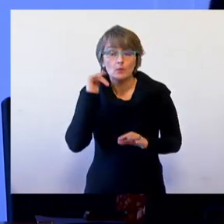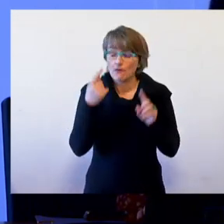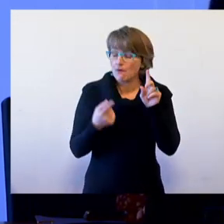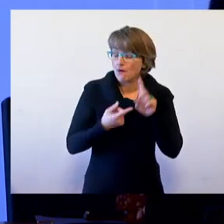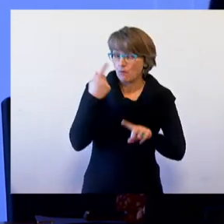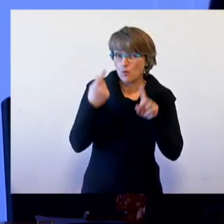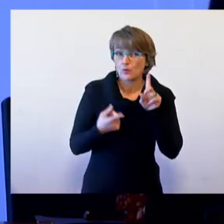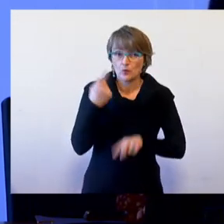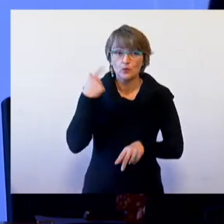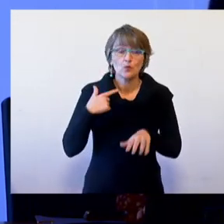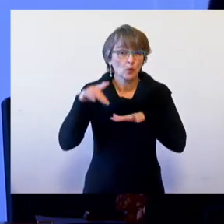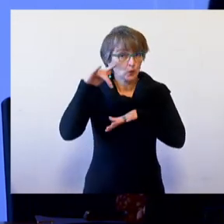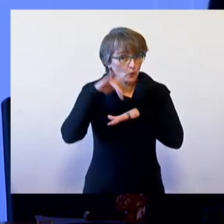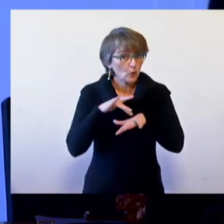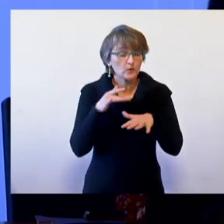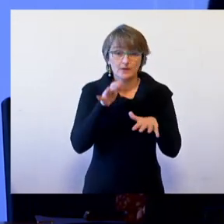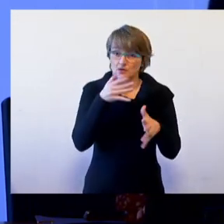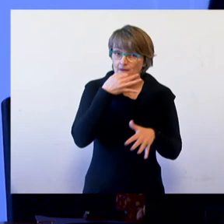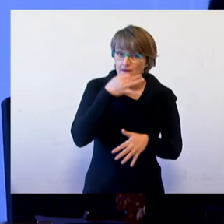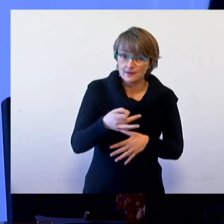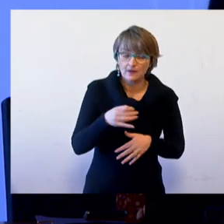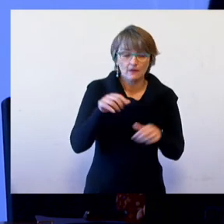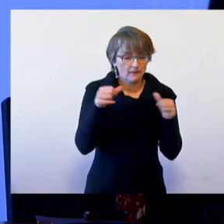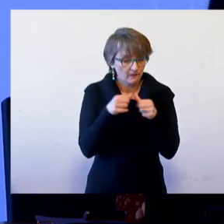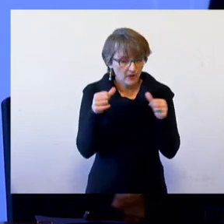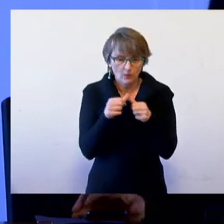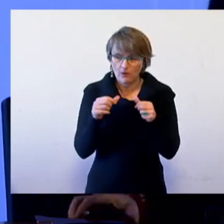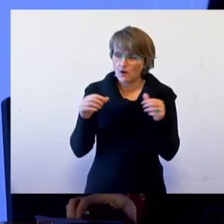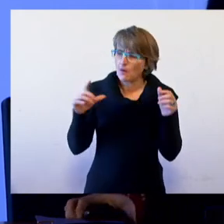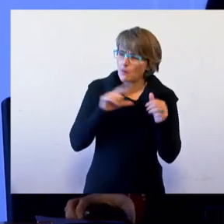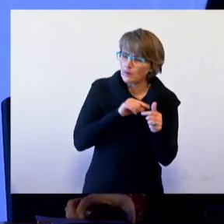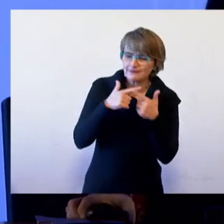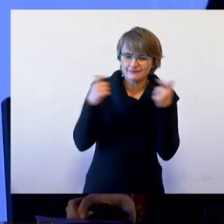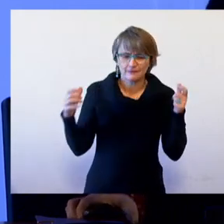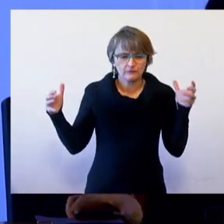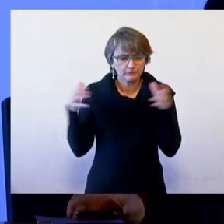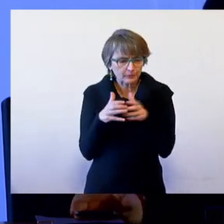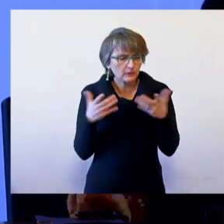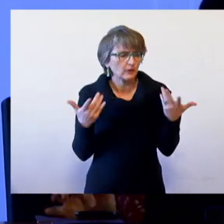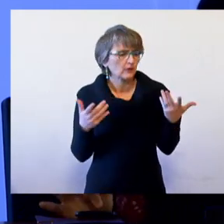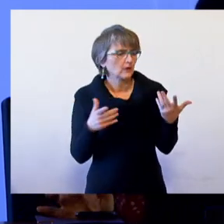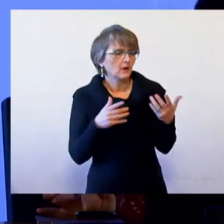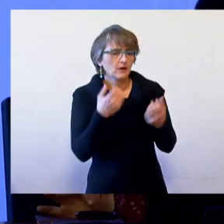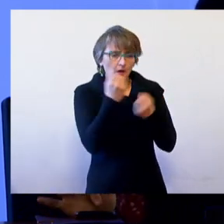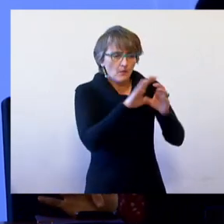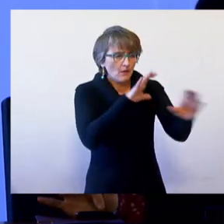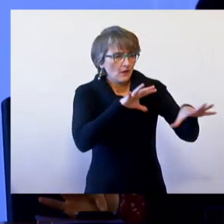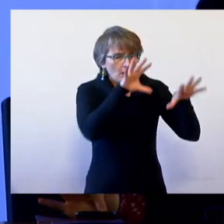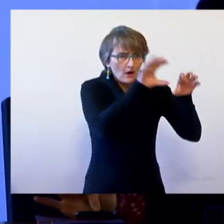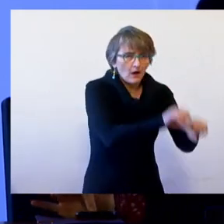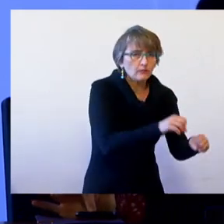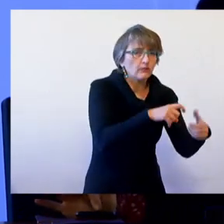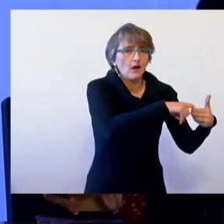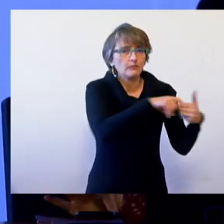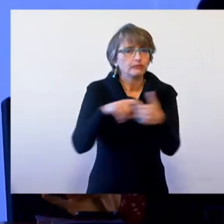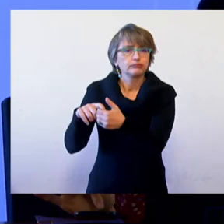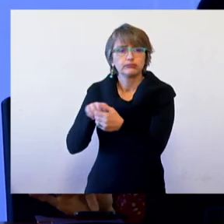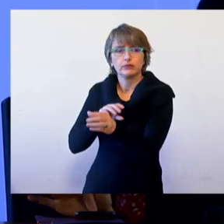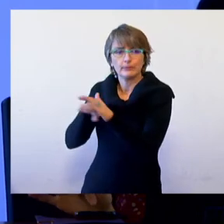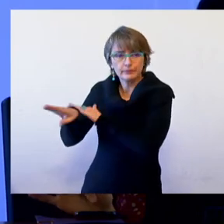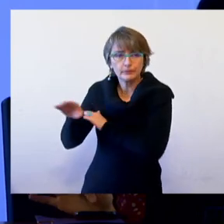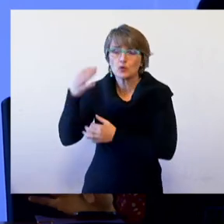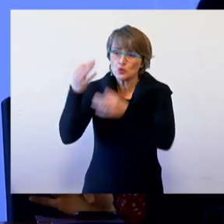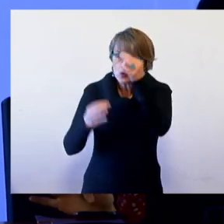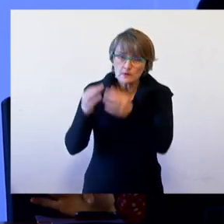départ, une intervention coordonnée, les saisies des camions, les comparutions. Enfin voilà, ça ne se passe pas comme ça. Il y